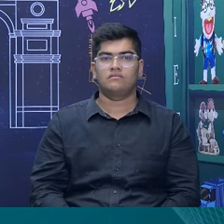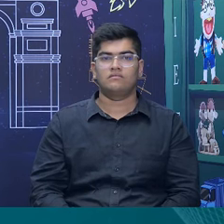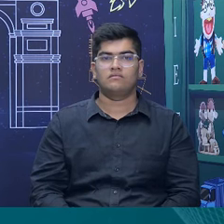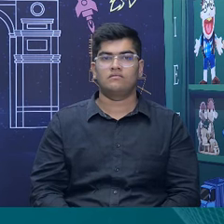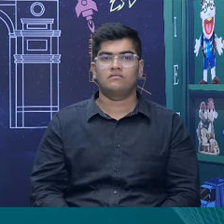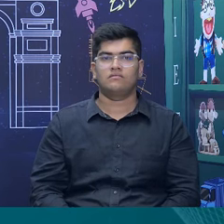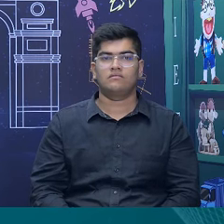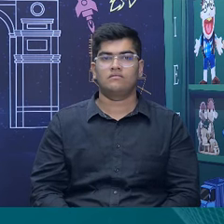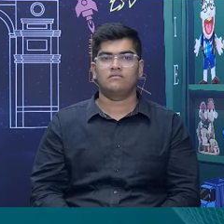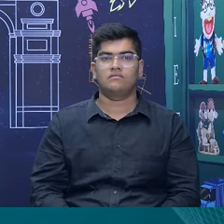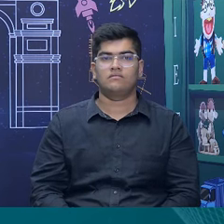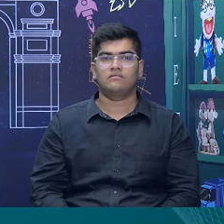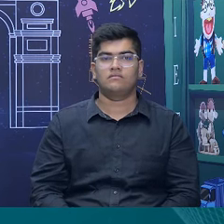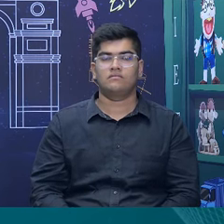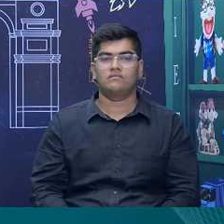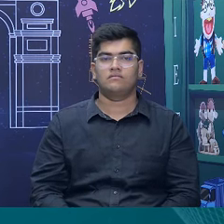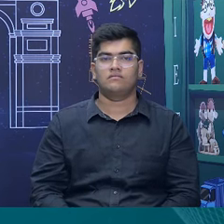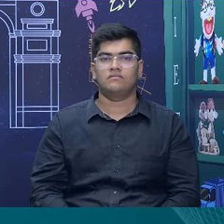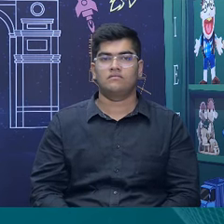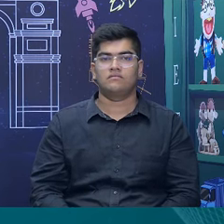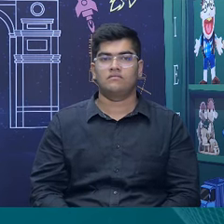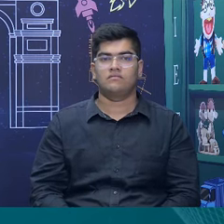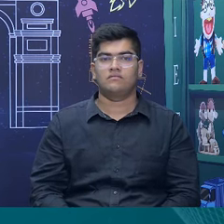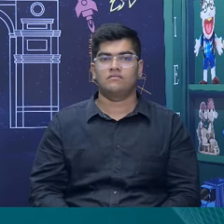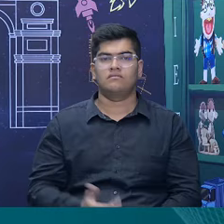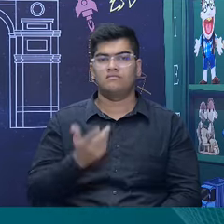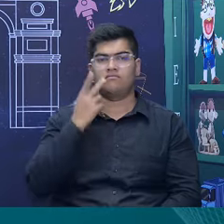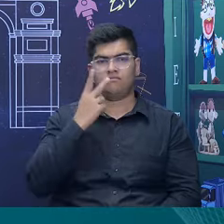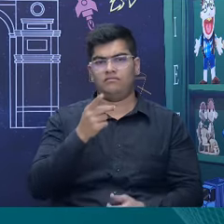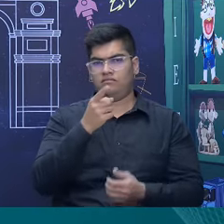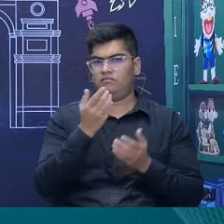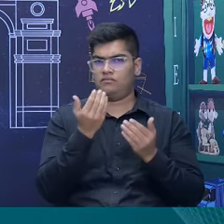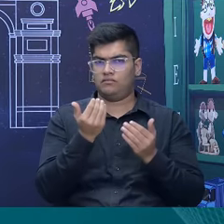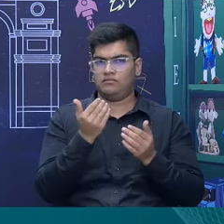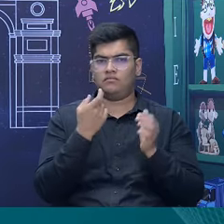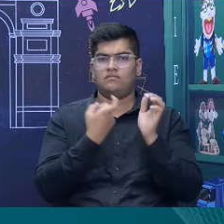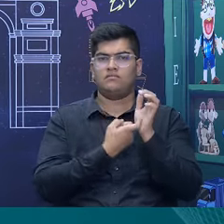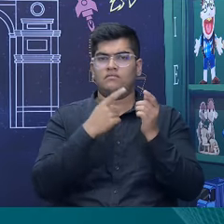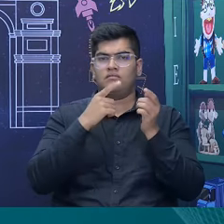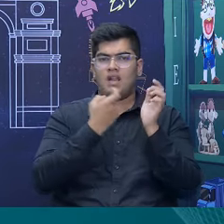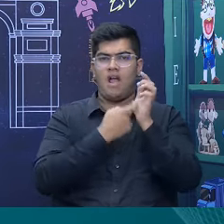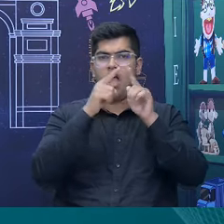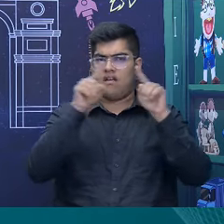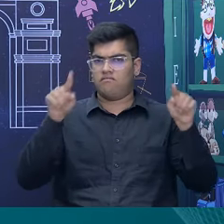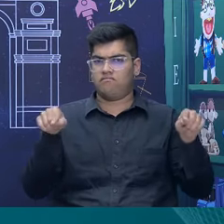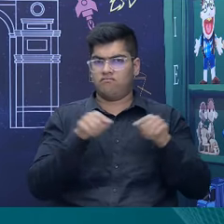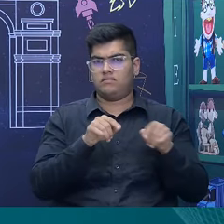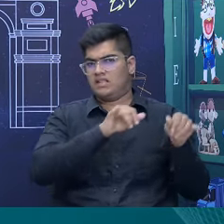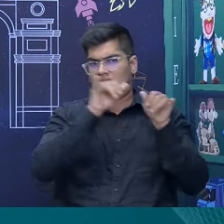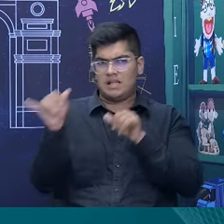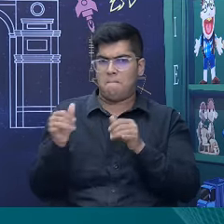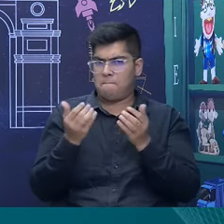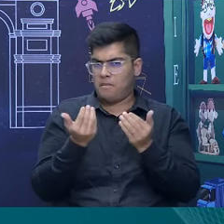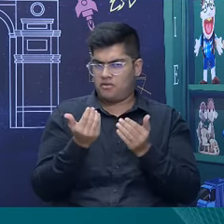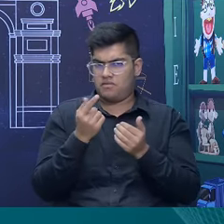इसे एक रेक्टेंगल बना सकते हैं देखिए जैसे यह रेक्टेंगल है क्या हम ऐसे ही रेक्टेंगल की शेप दे सकते हैं